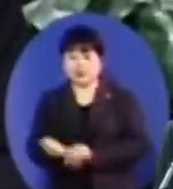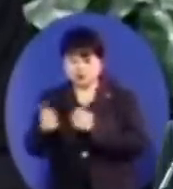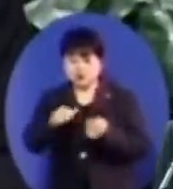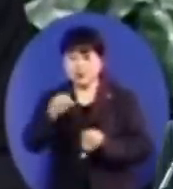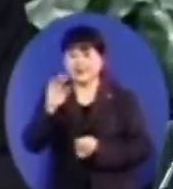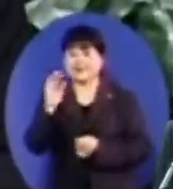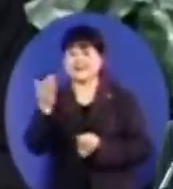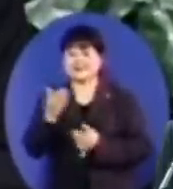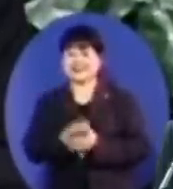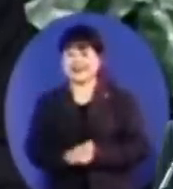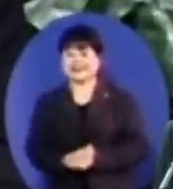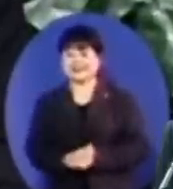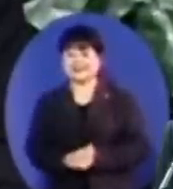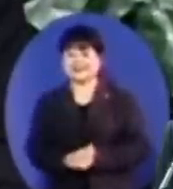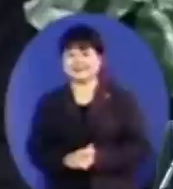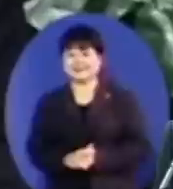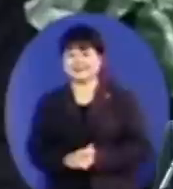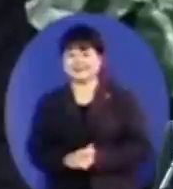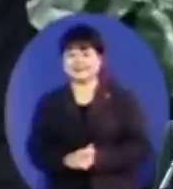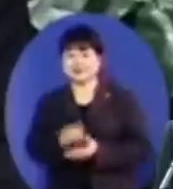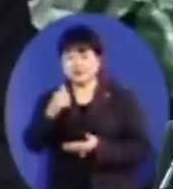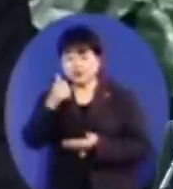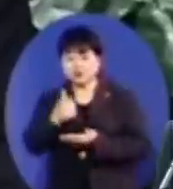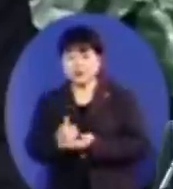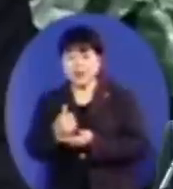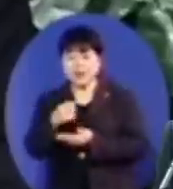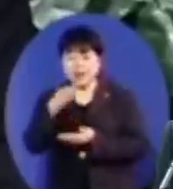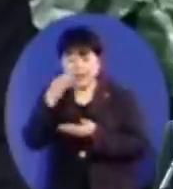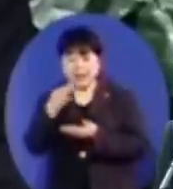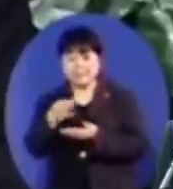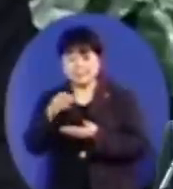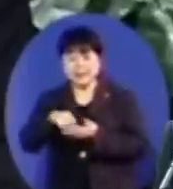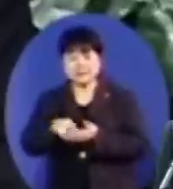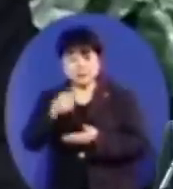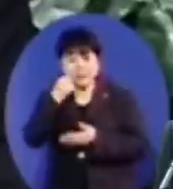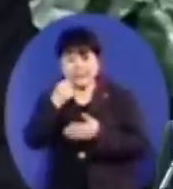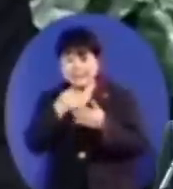죽게 되는 것입니다. 그리고 그 죄값을 못 갚기 때문에